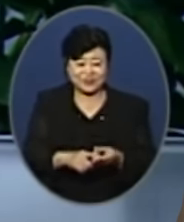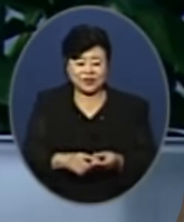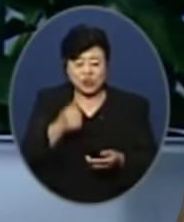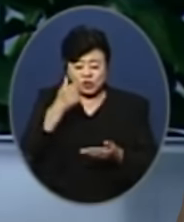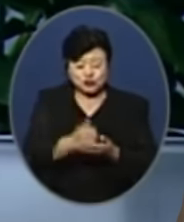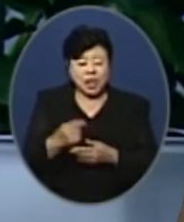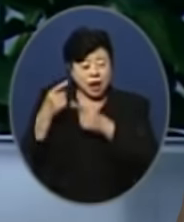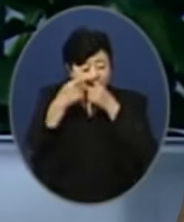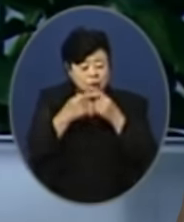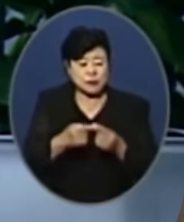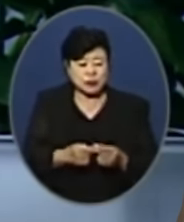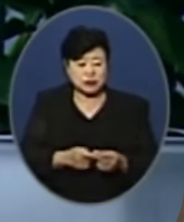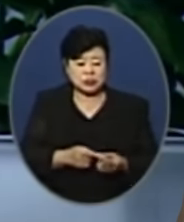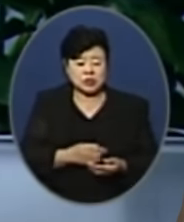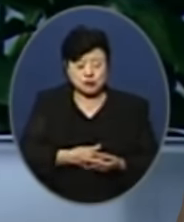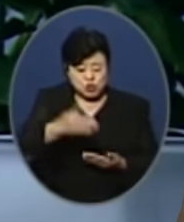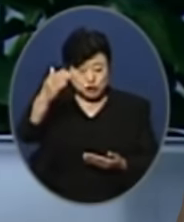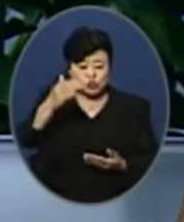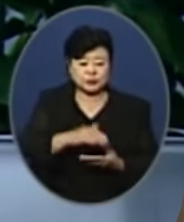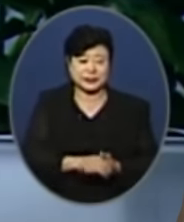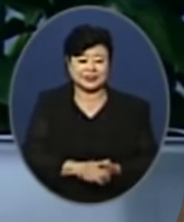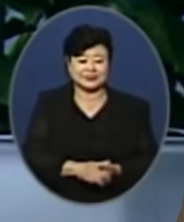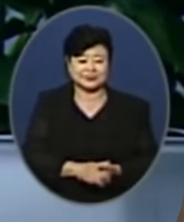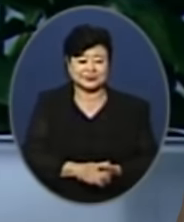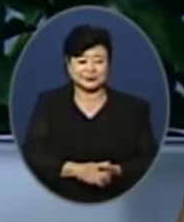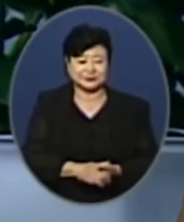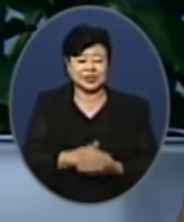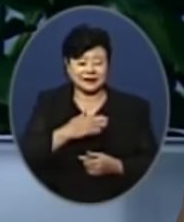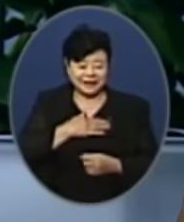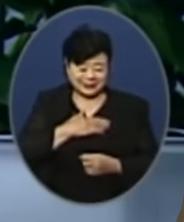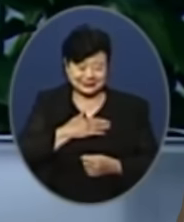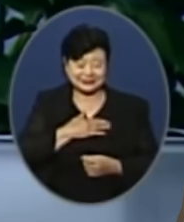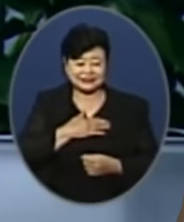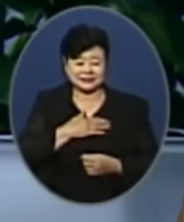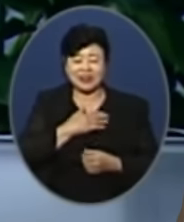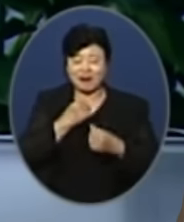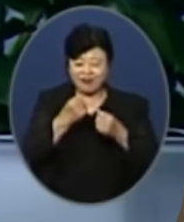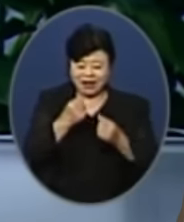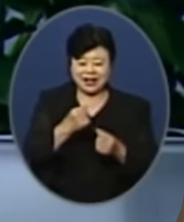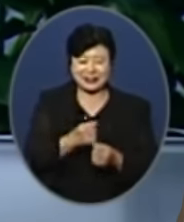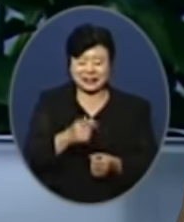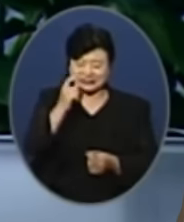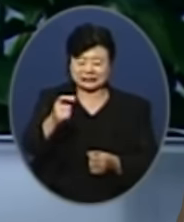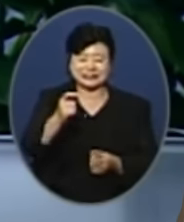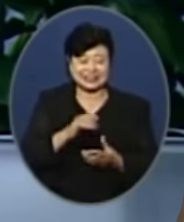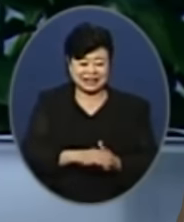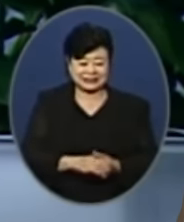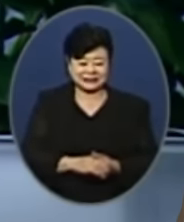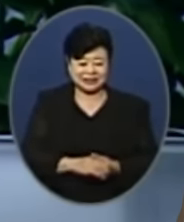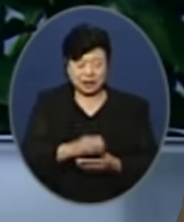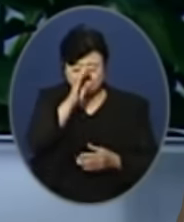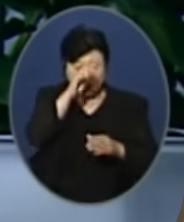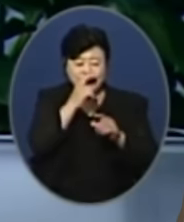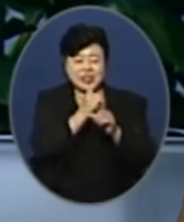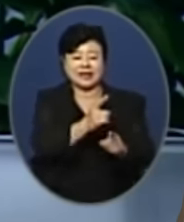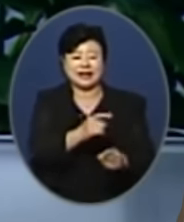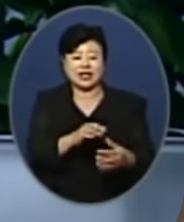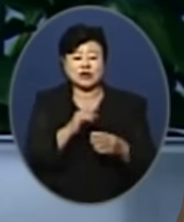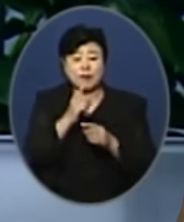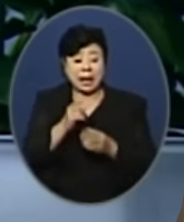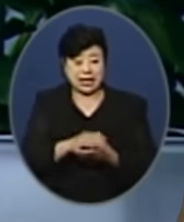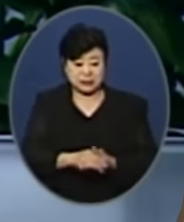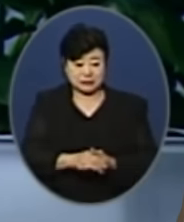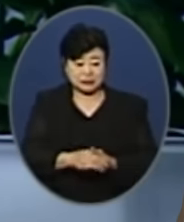허물을 무장 해제해버린 것입니다. 나는 건강하다, 튼튼하다, 씩씩하다, 병을 이겼다 계속